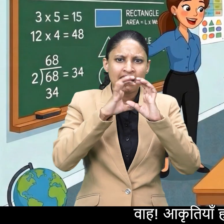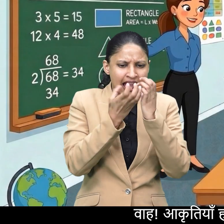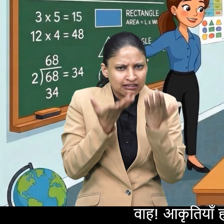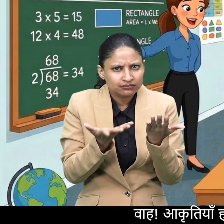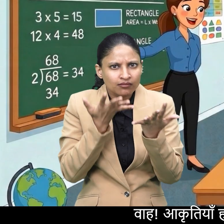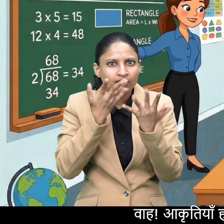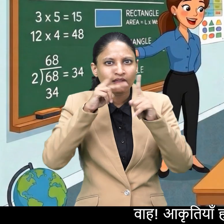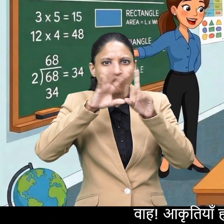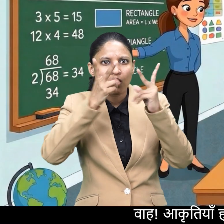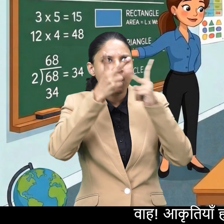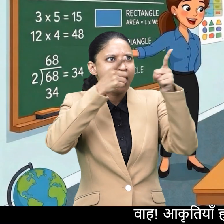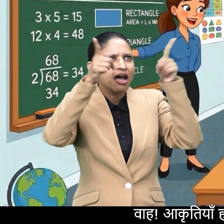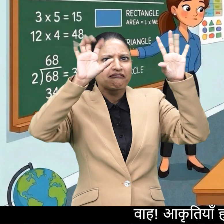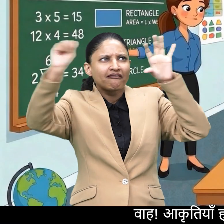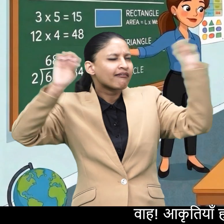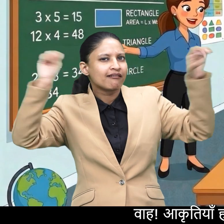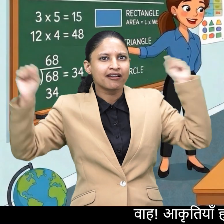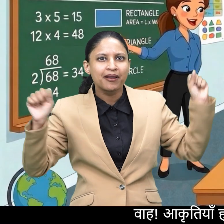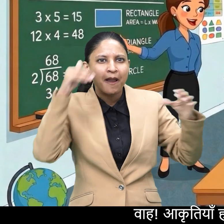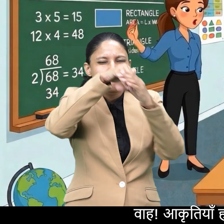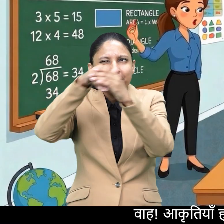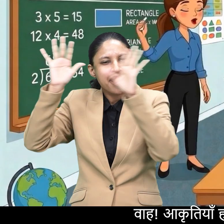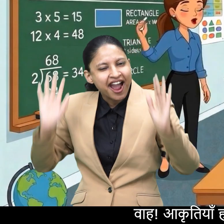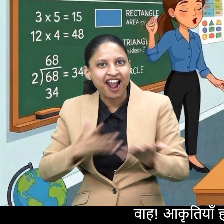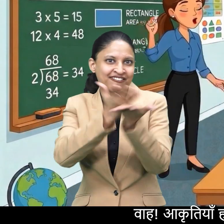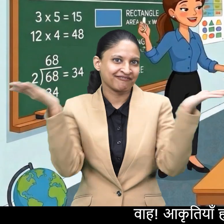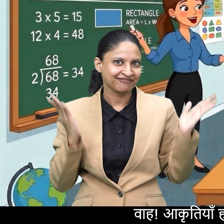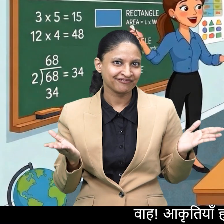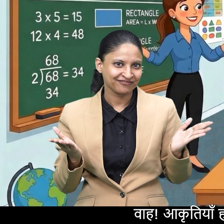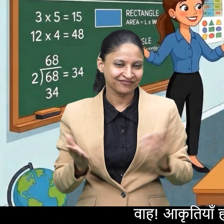वाह, आकृतियां हमारे चारों ओर हर जगह छिपी हुई है।